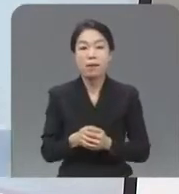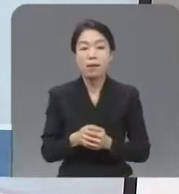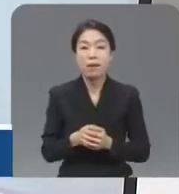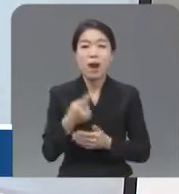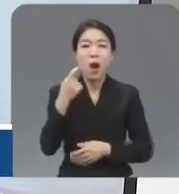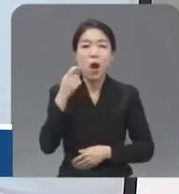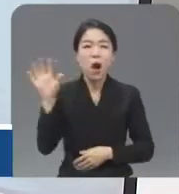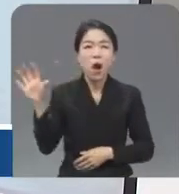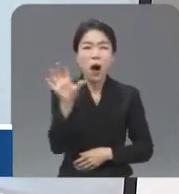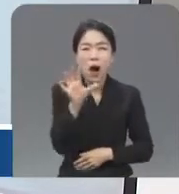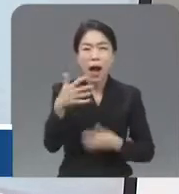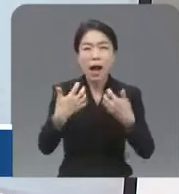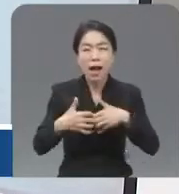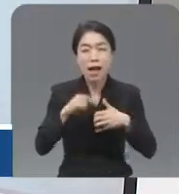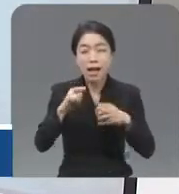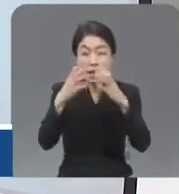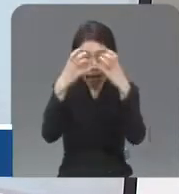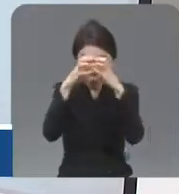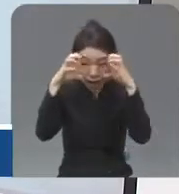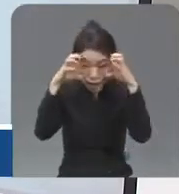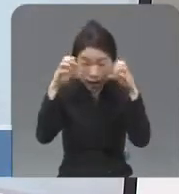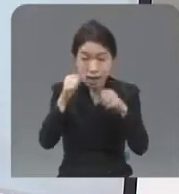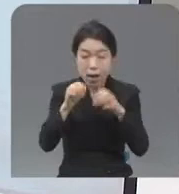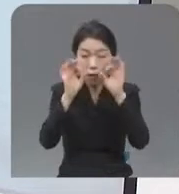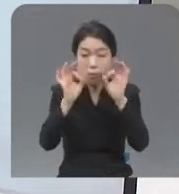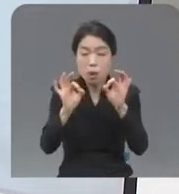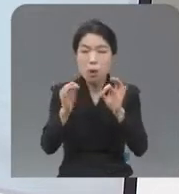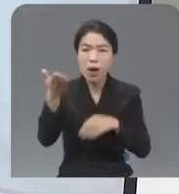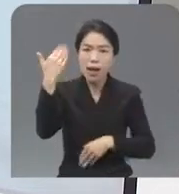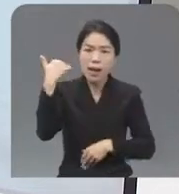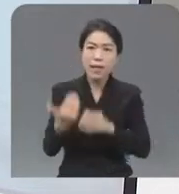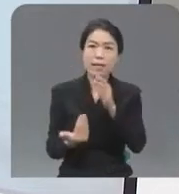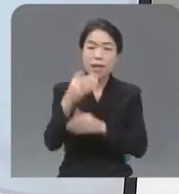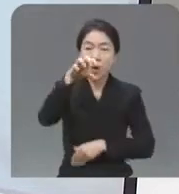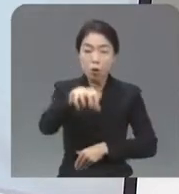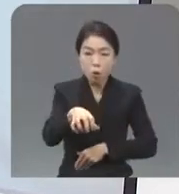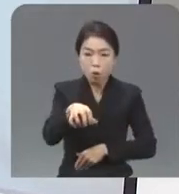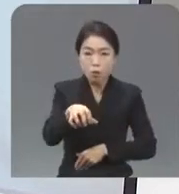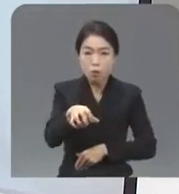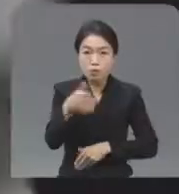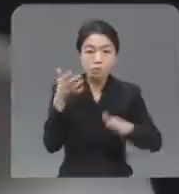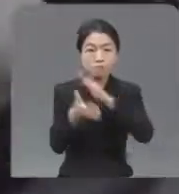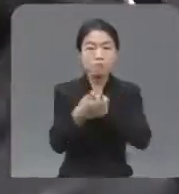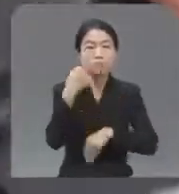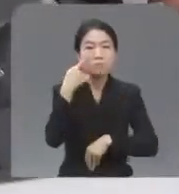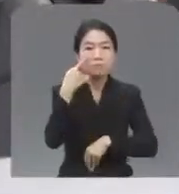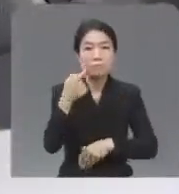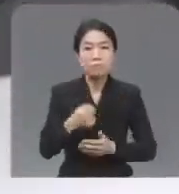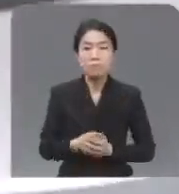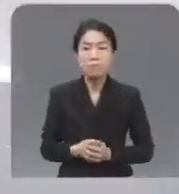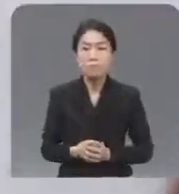가상현실 장비입니다. 이걸 통해서 지난 봄에 있었던 사건 현장으로 지금 가보겠습니다.